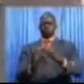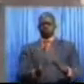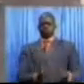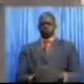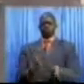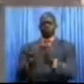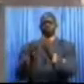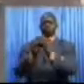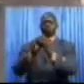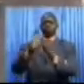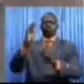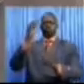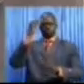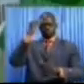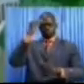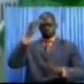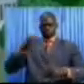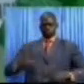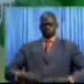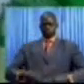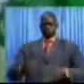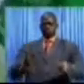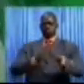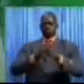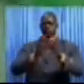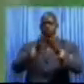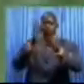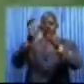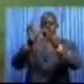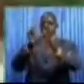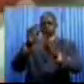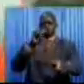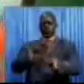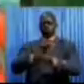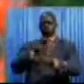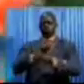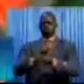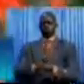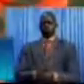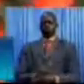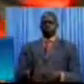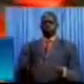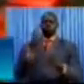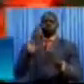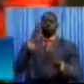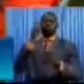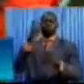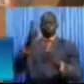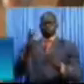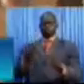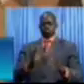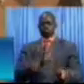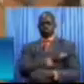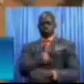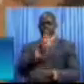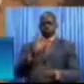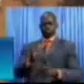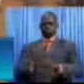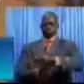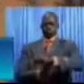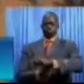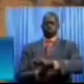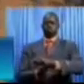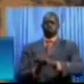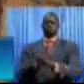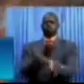collaboration avec celui de la jeunesse, de la formation professionnelle et de l'emploi. Il vise non seulement le renforcement du secourisme et